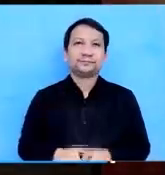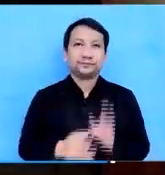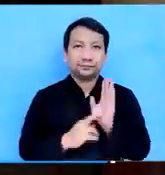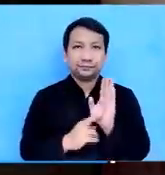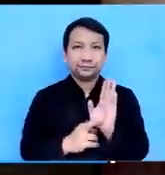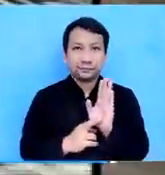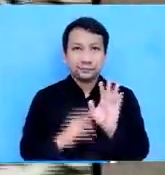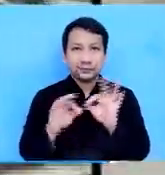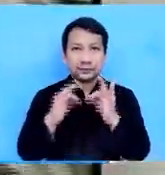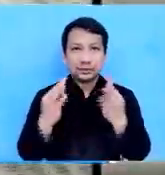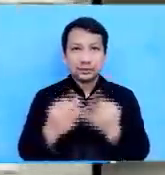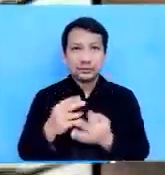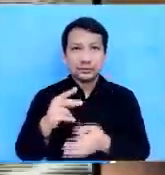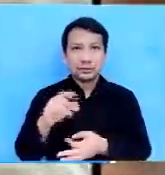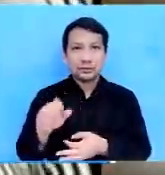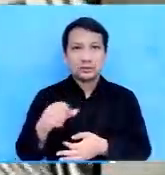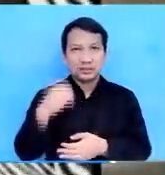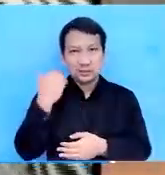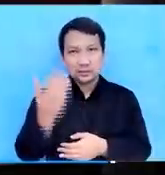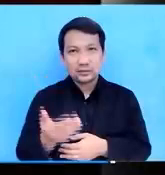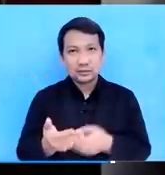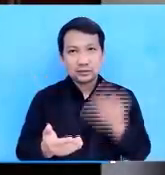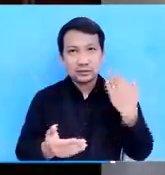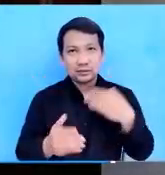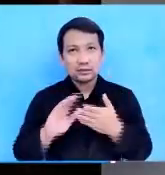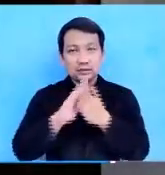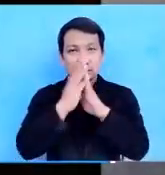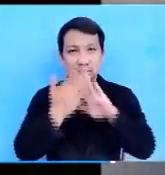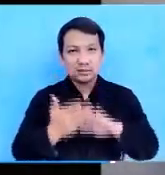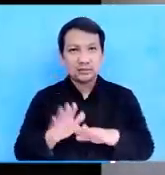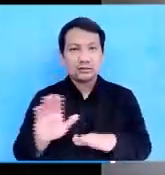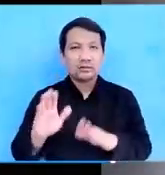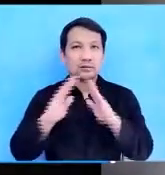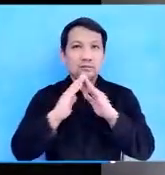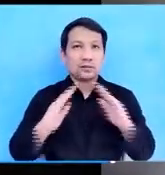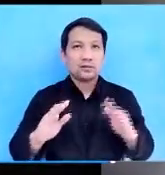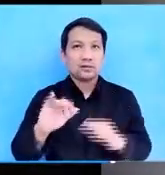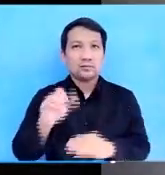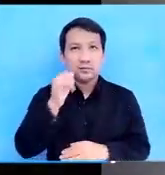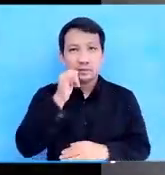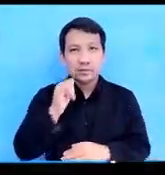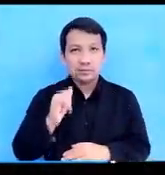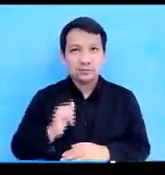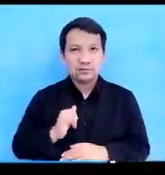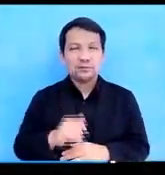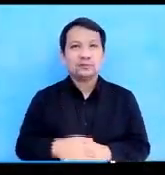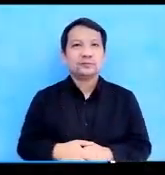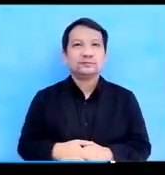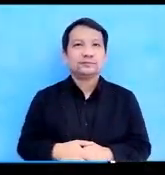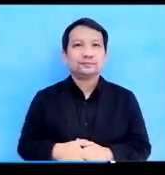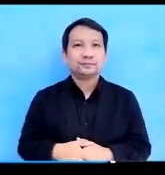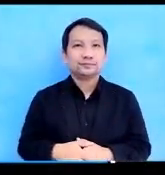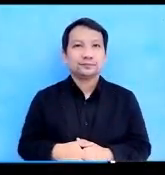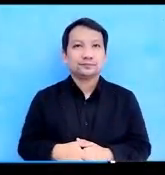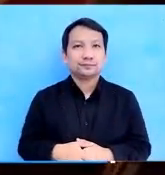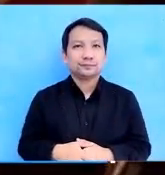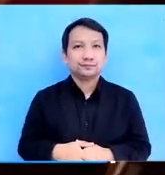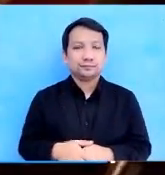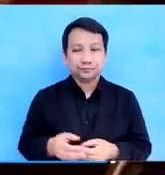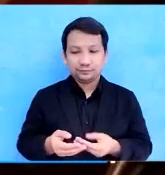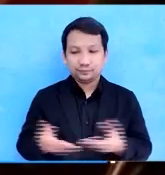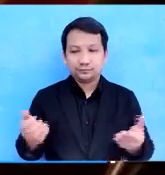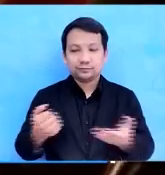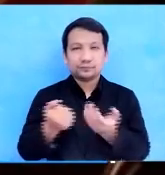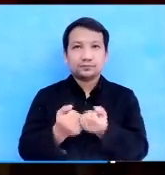ng pamilya ni Tina, pumanaw siya ng payapa sa kanilang bahay sa Switzerland kahapon. Bumuhos naman ang mga nakiramay